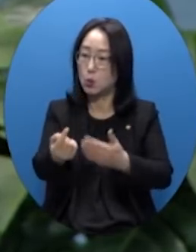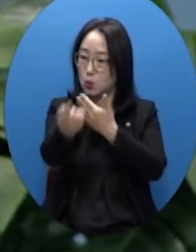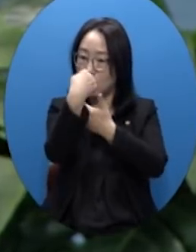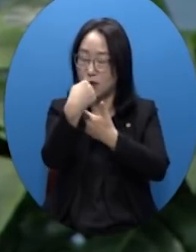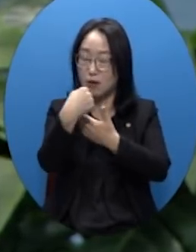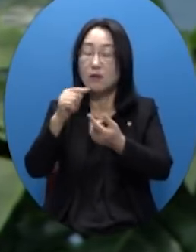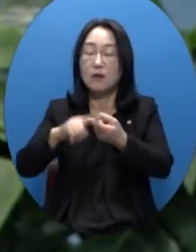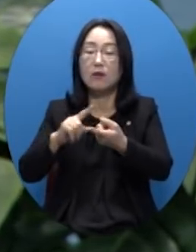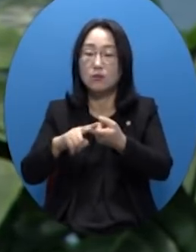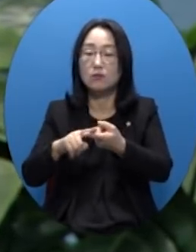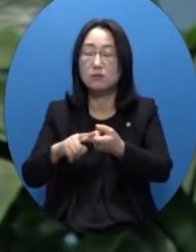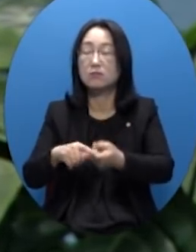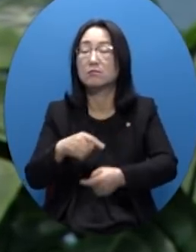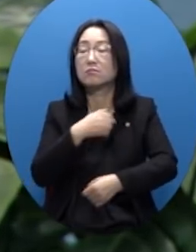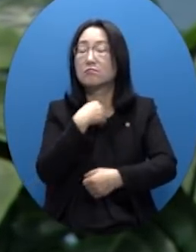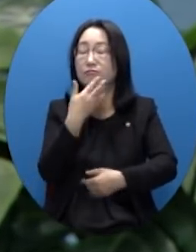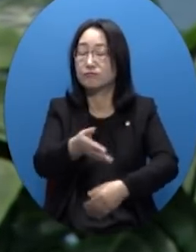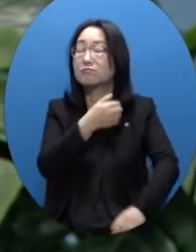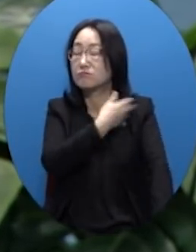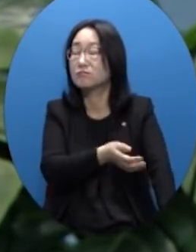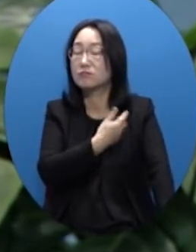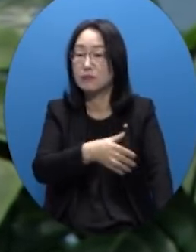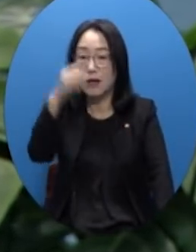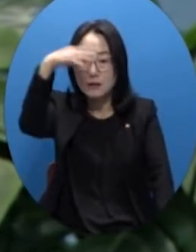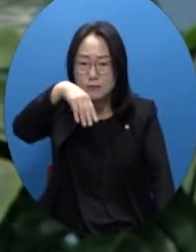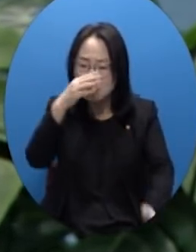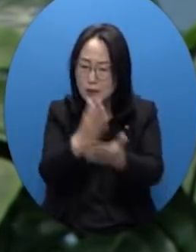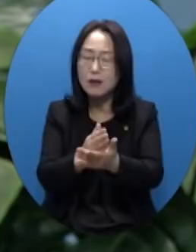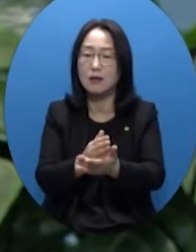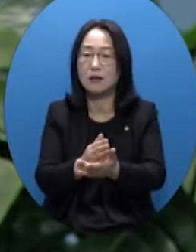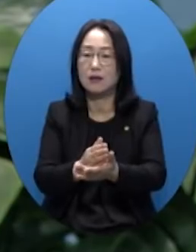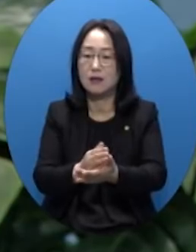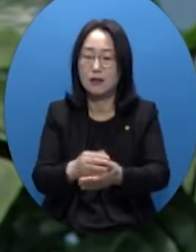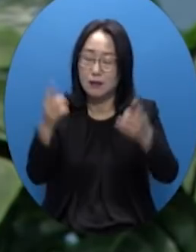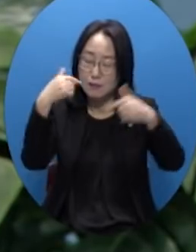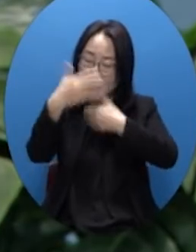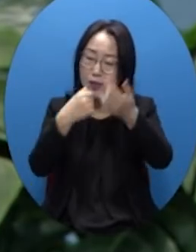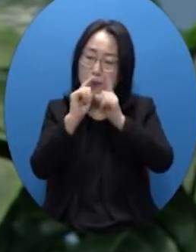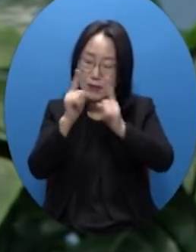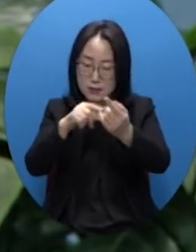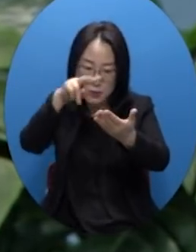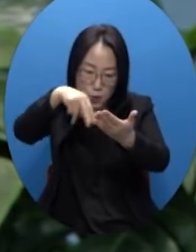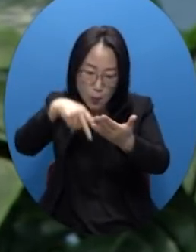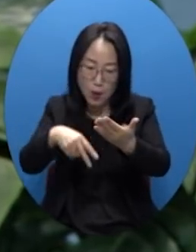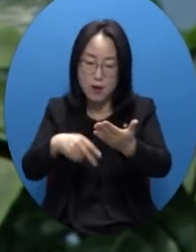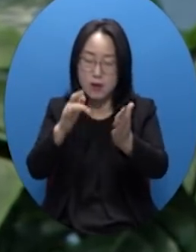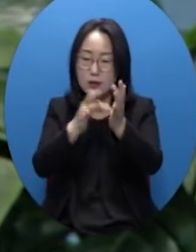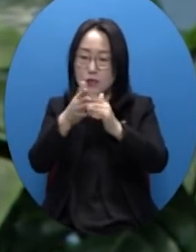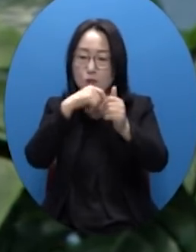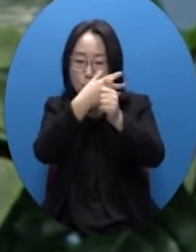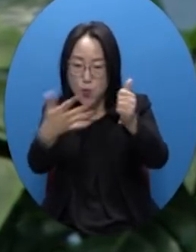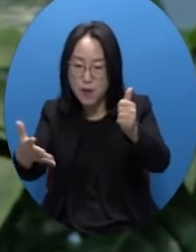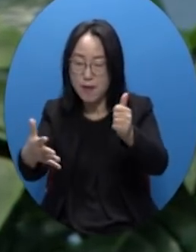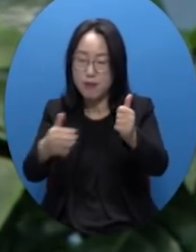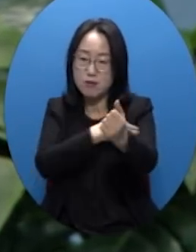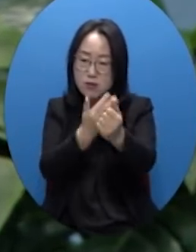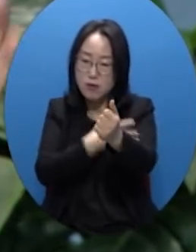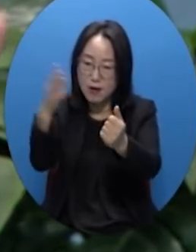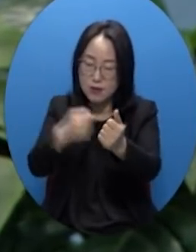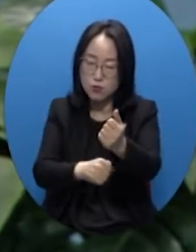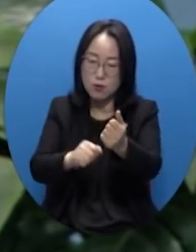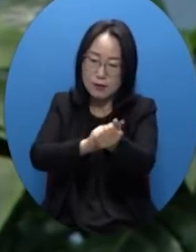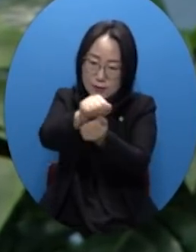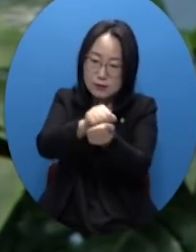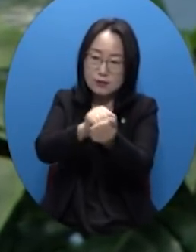자신을 방치해 두지 말고 날마다 말씀으로 씻고 예수의 버리므로 취업 받아서